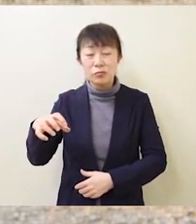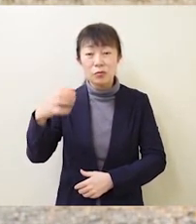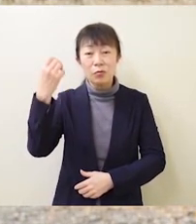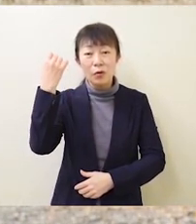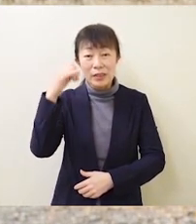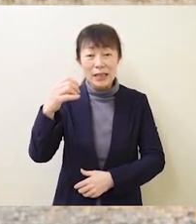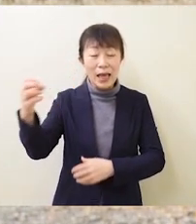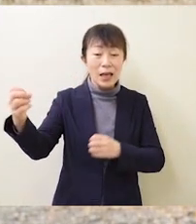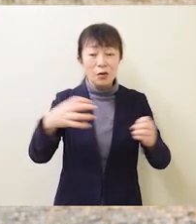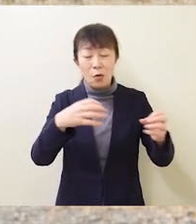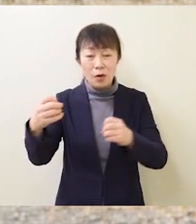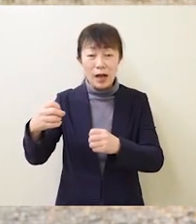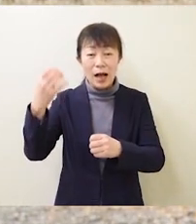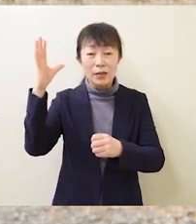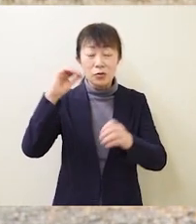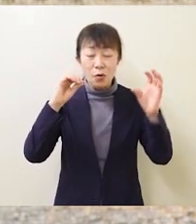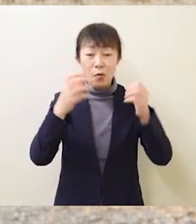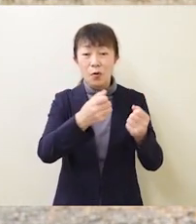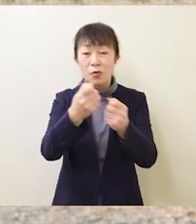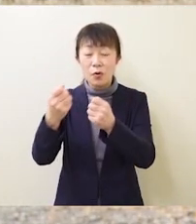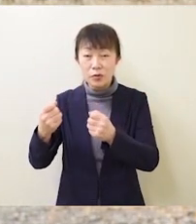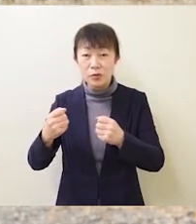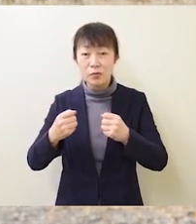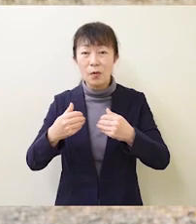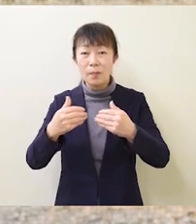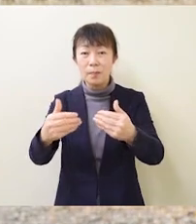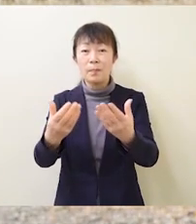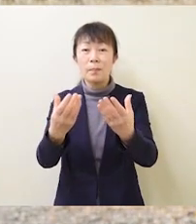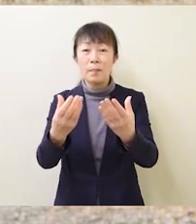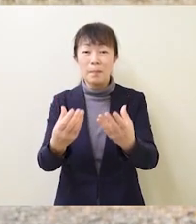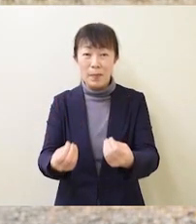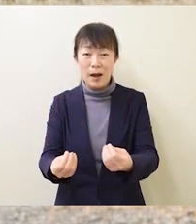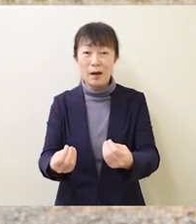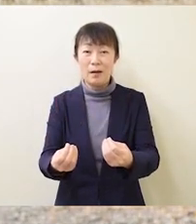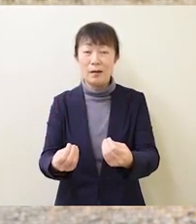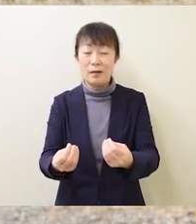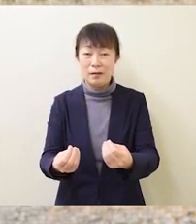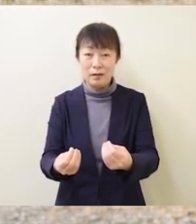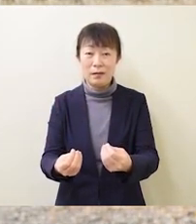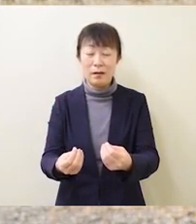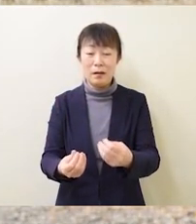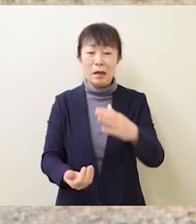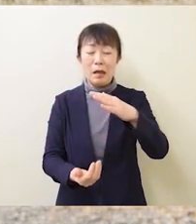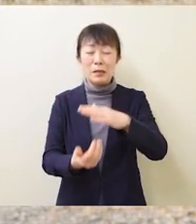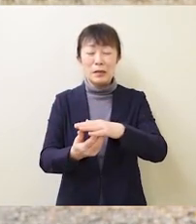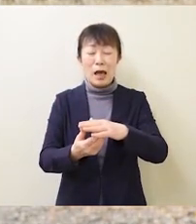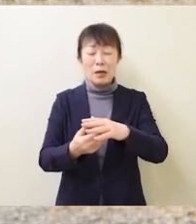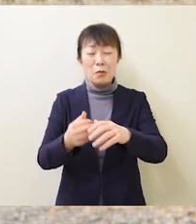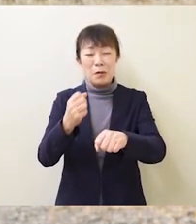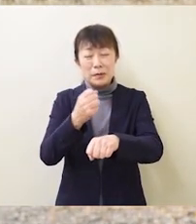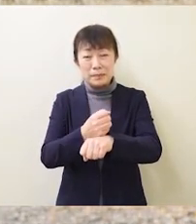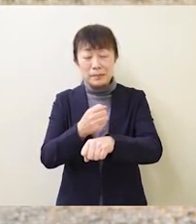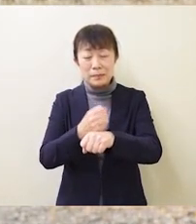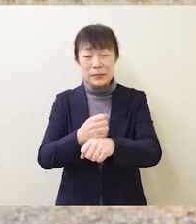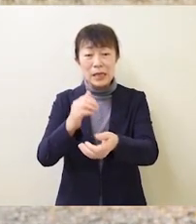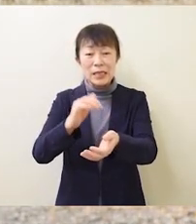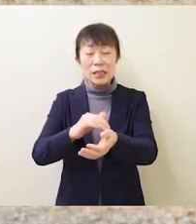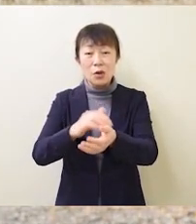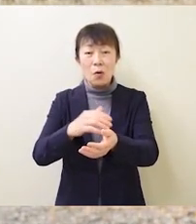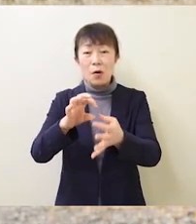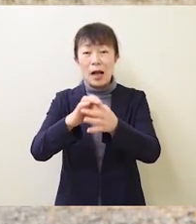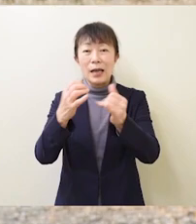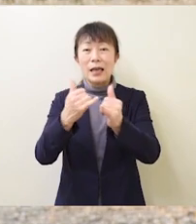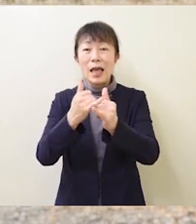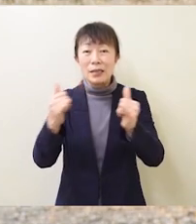情報共有を積極的に行ってまいりました。特に最も影響が深刻な医療関係者をはじ